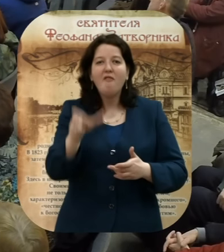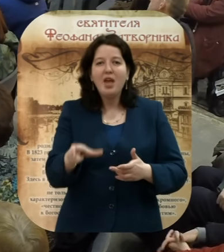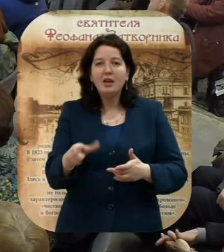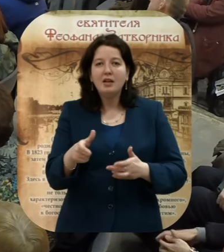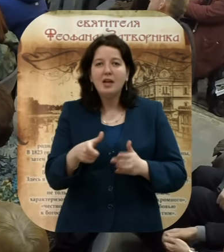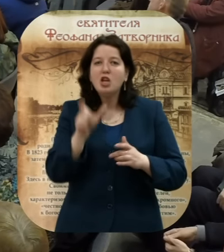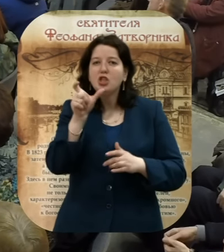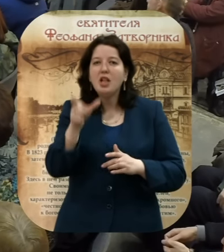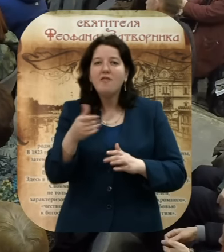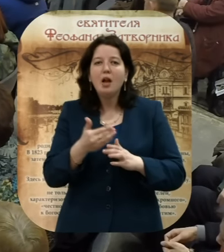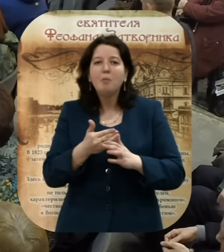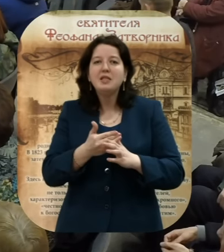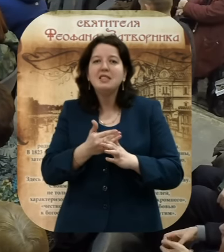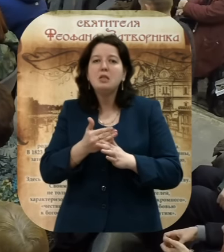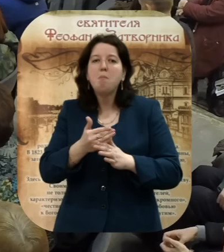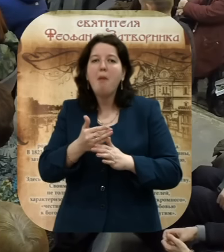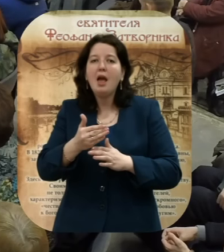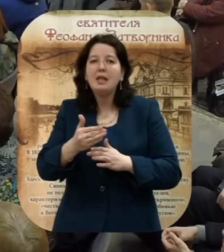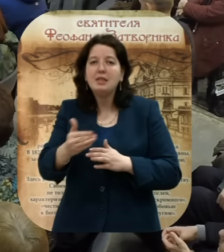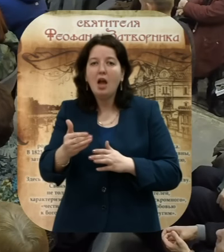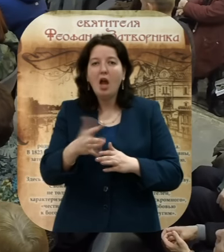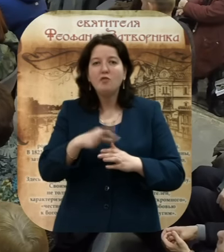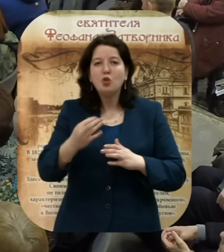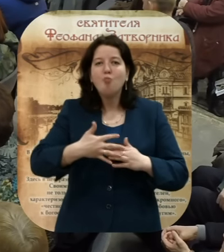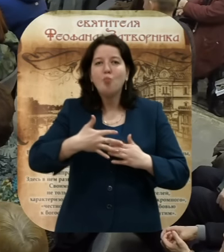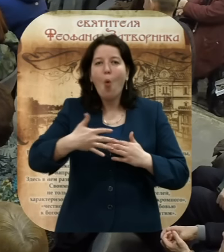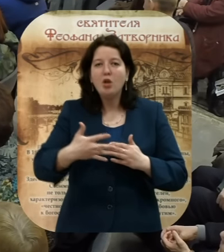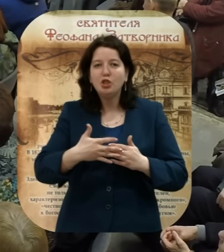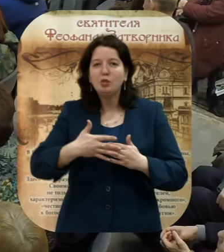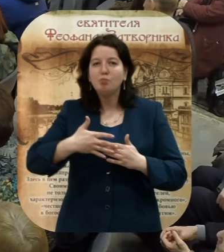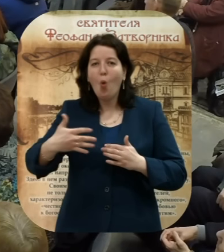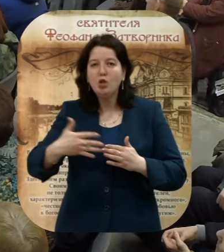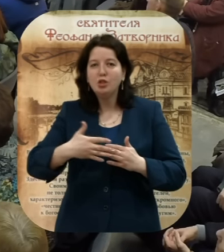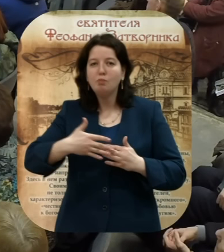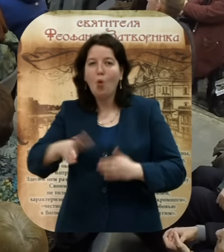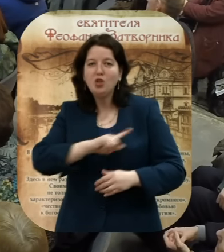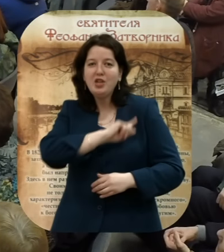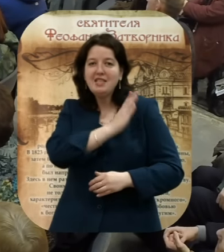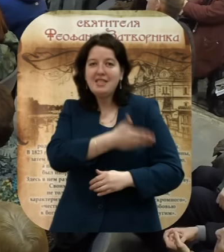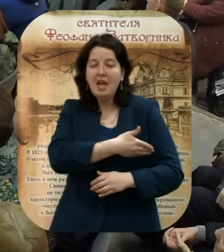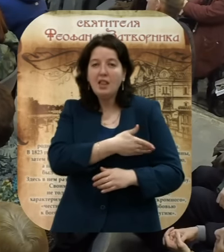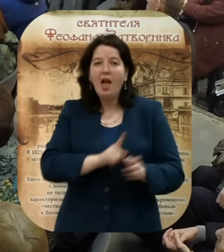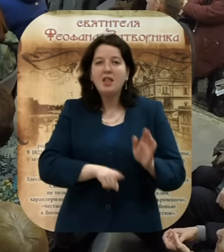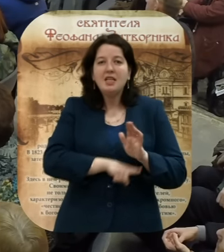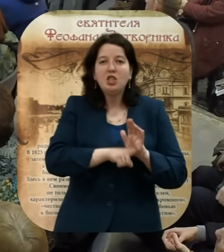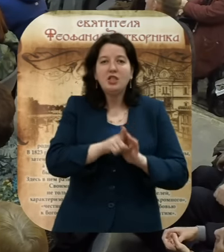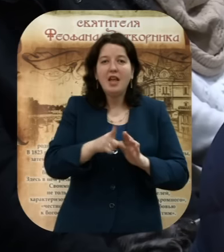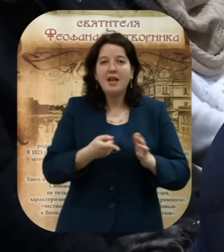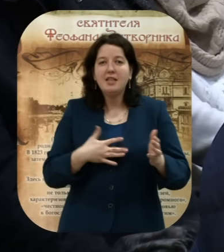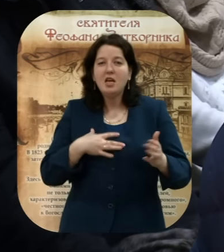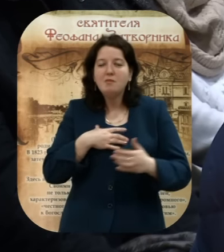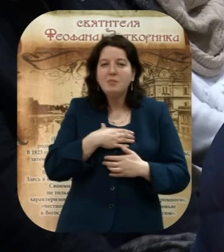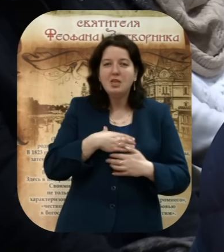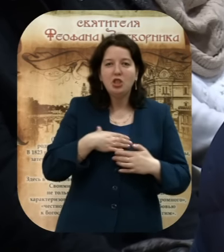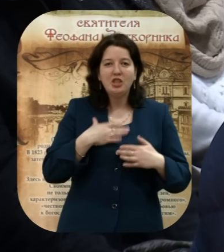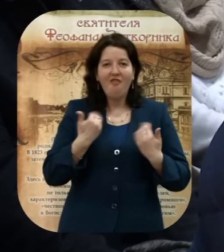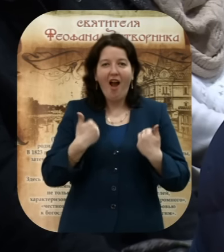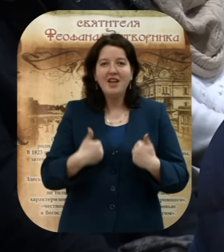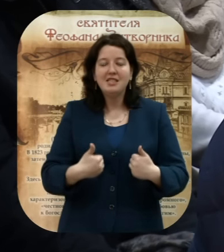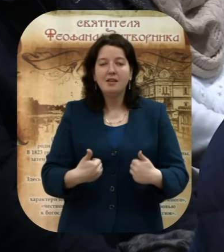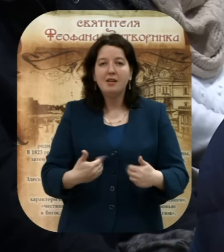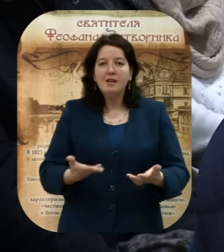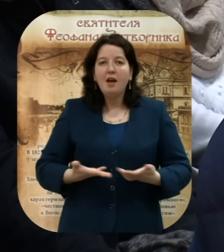и он постепенно, это все больше и больше силы, начинает переживать это благо